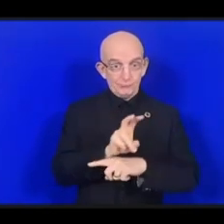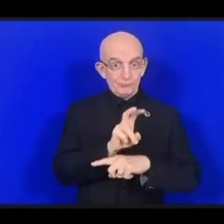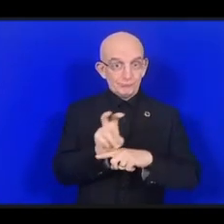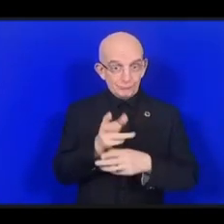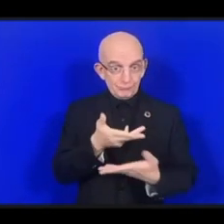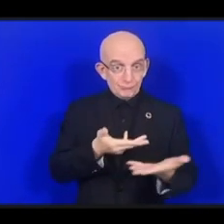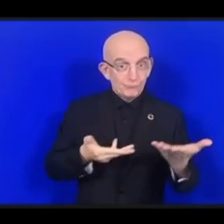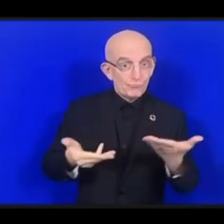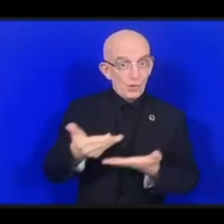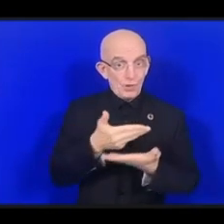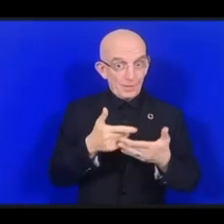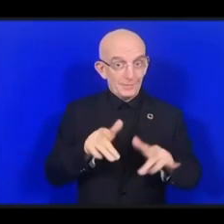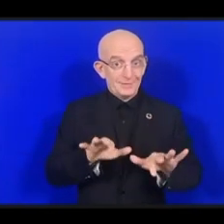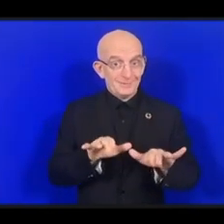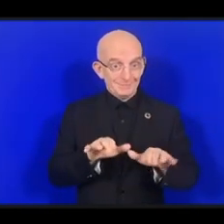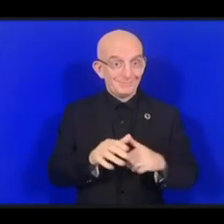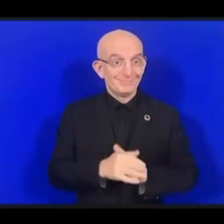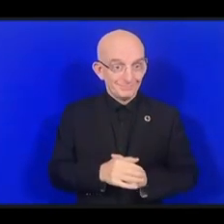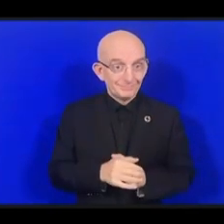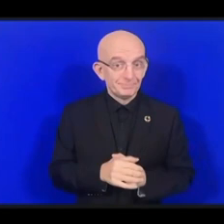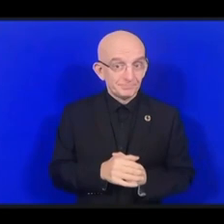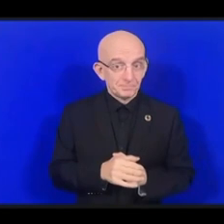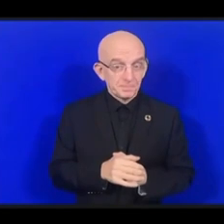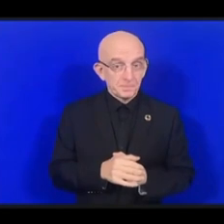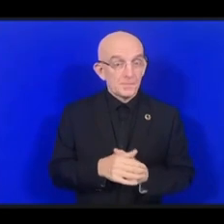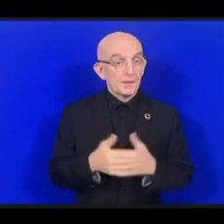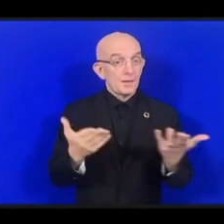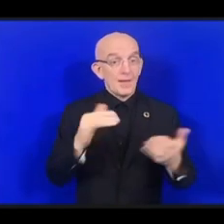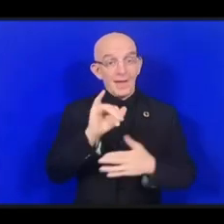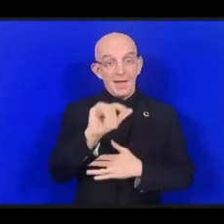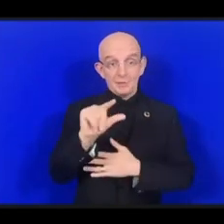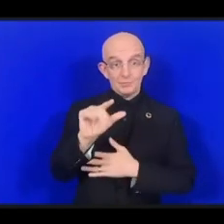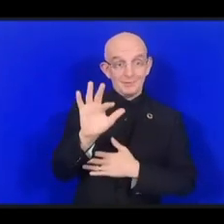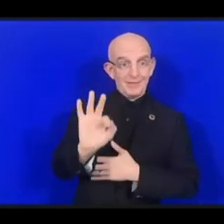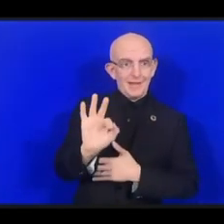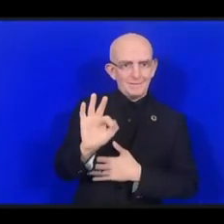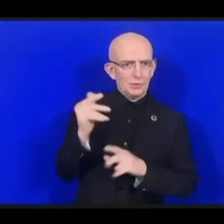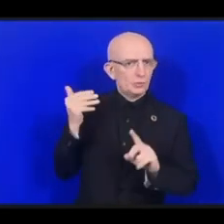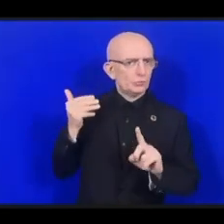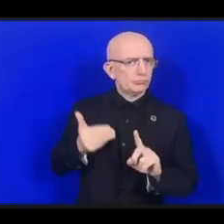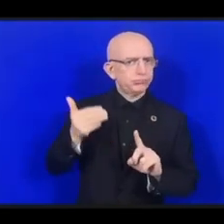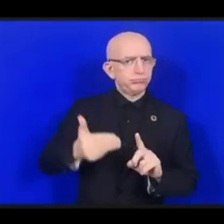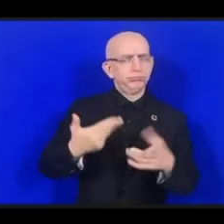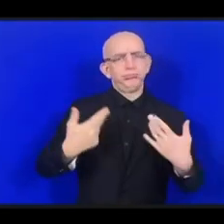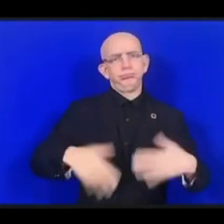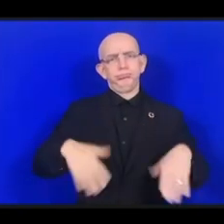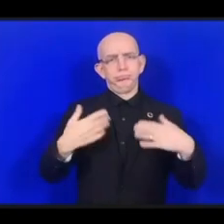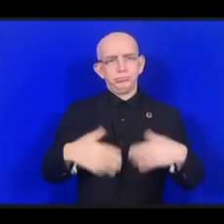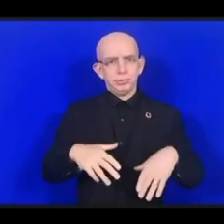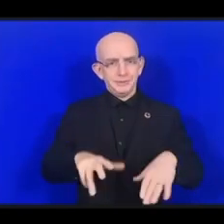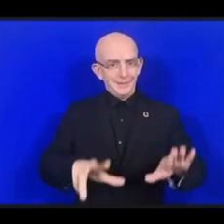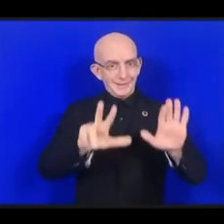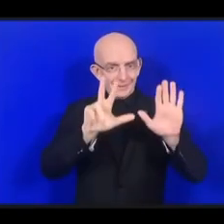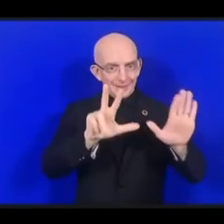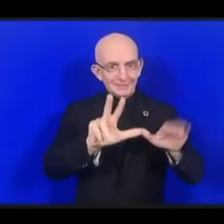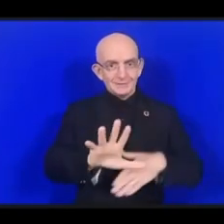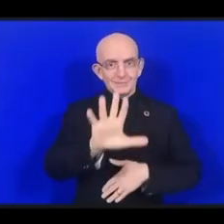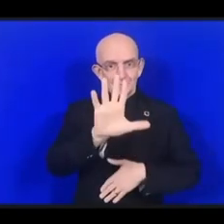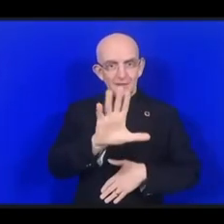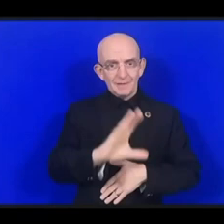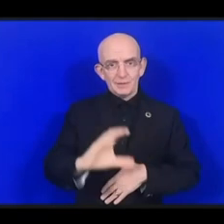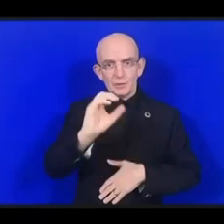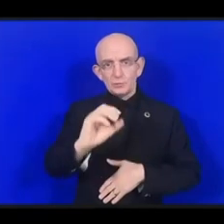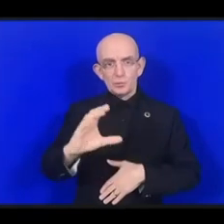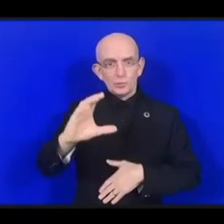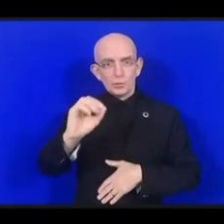été un record avec plus de 8500 participants inscrits de plus de 175 pays